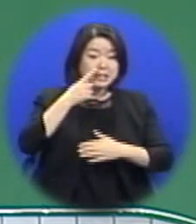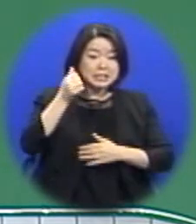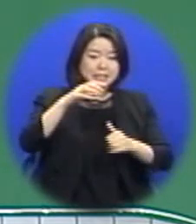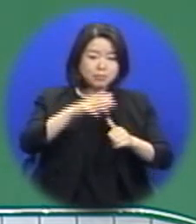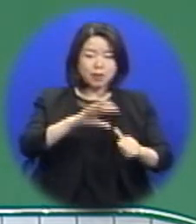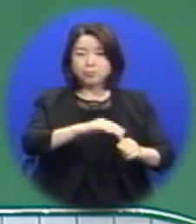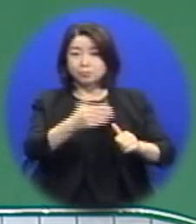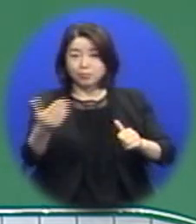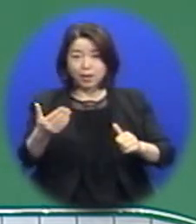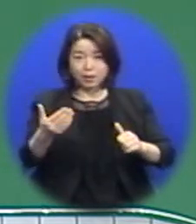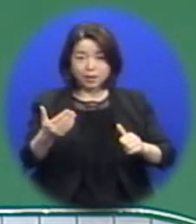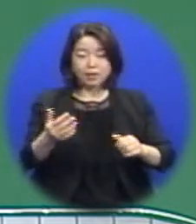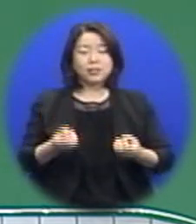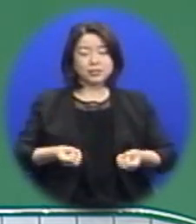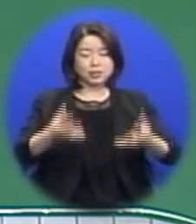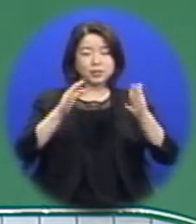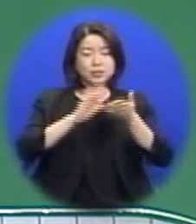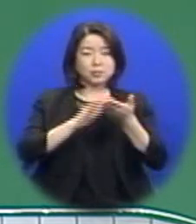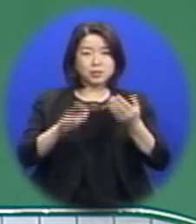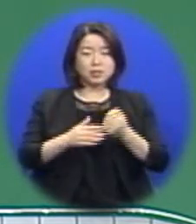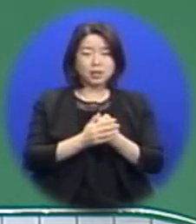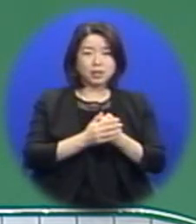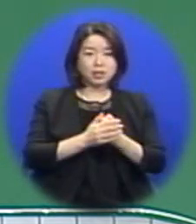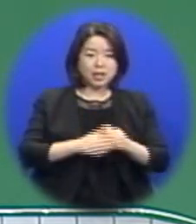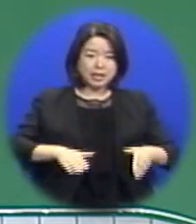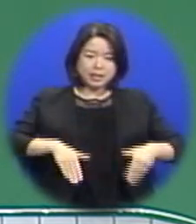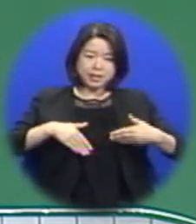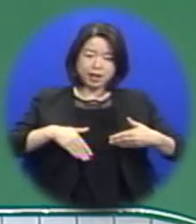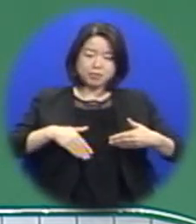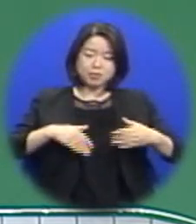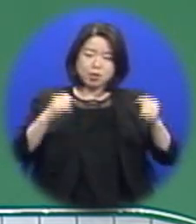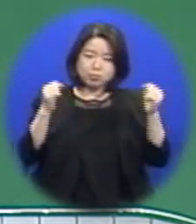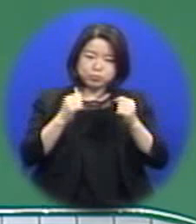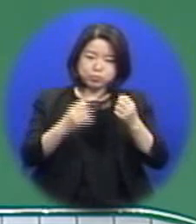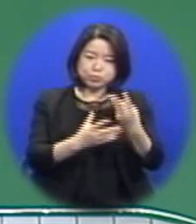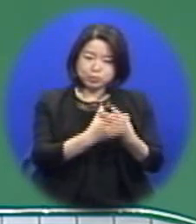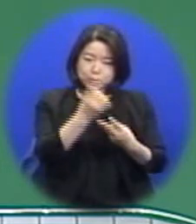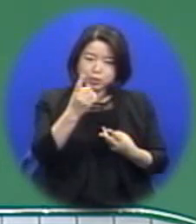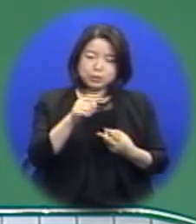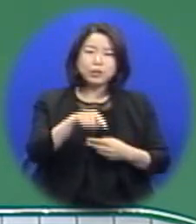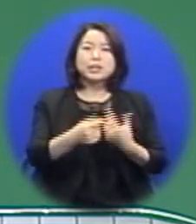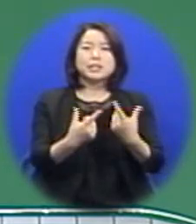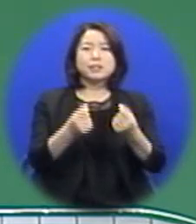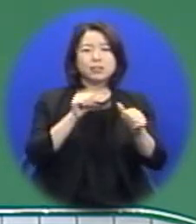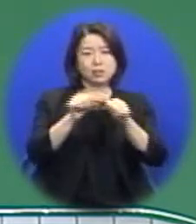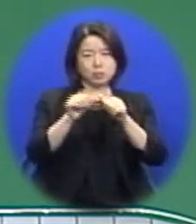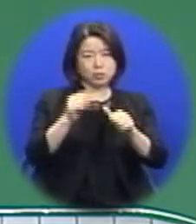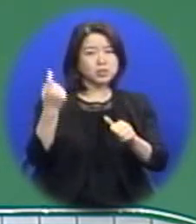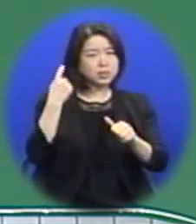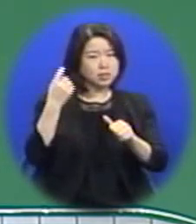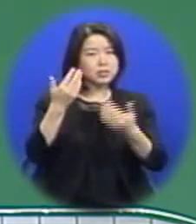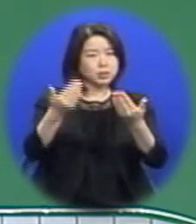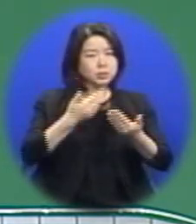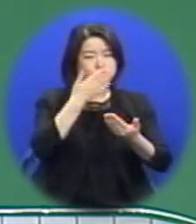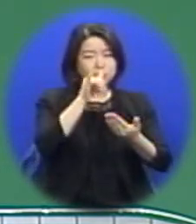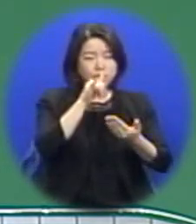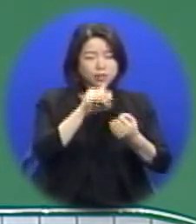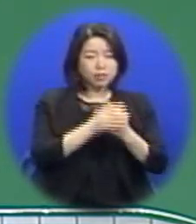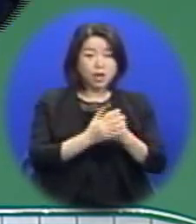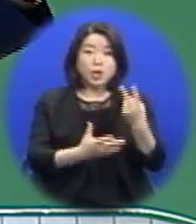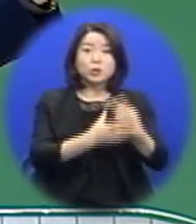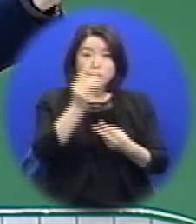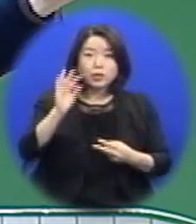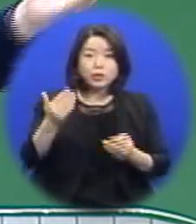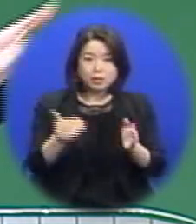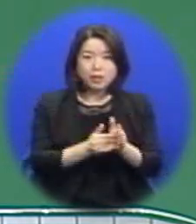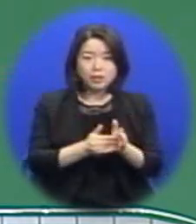남북이 통일되는 것도 아마 이렇게 하나님이 소식을 주실지 모르겠다 그런 생각이 듭니다. 통일이 됐답니다.